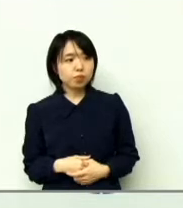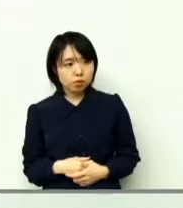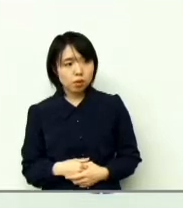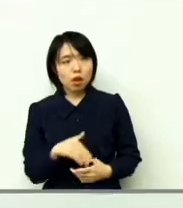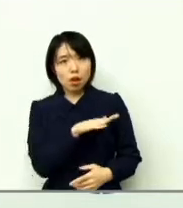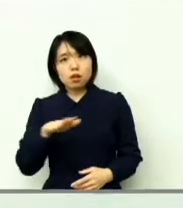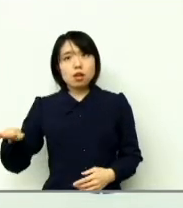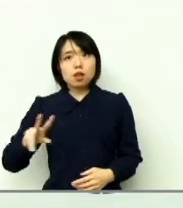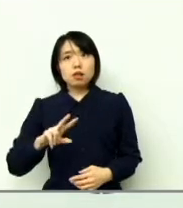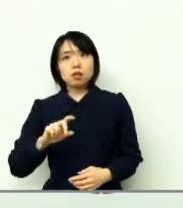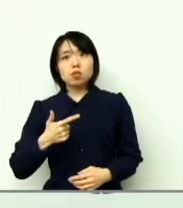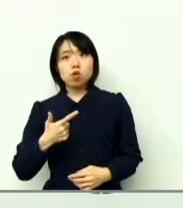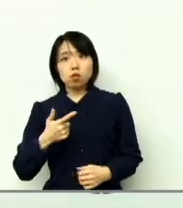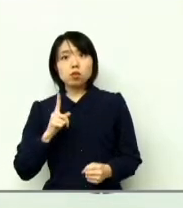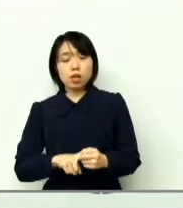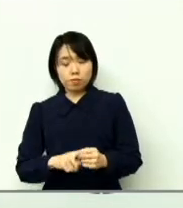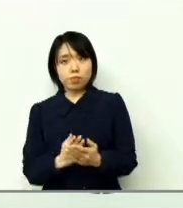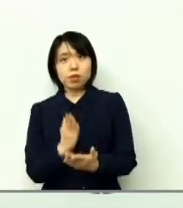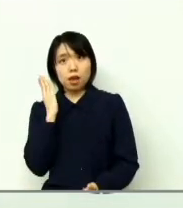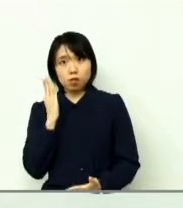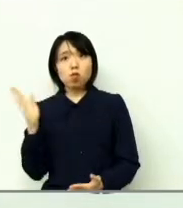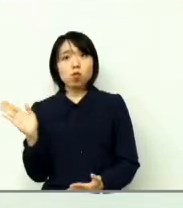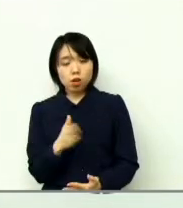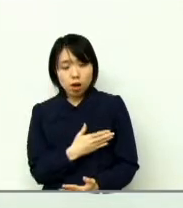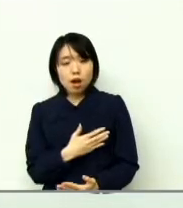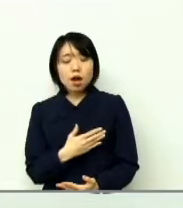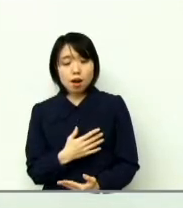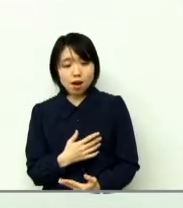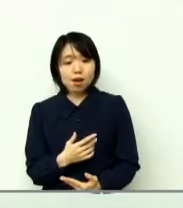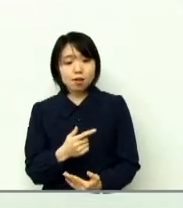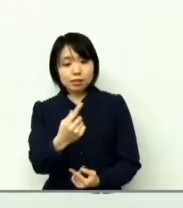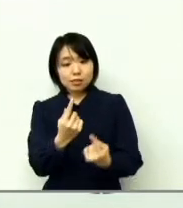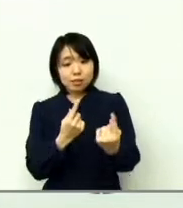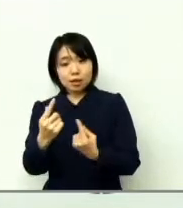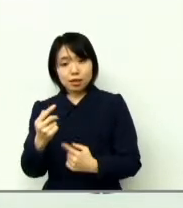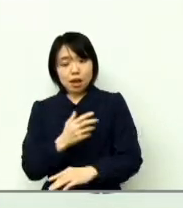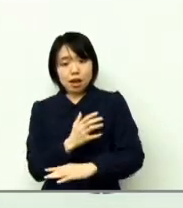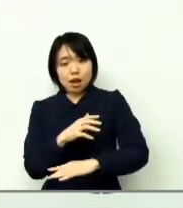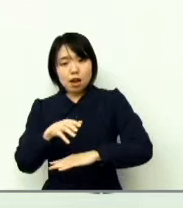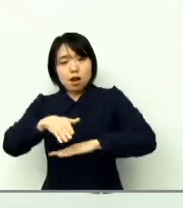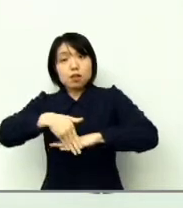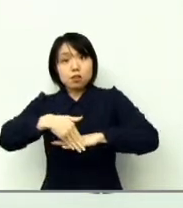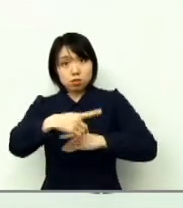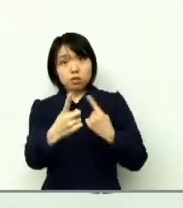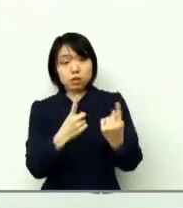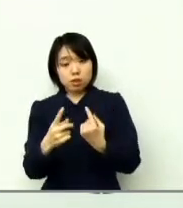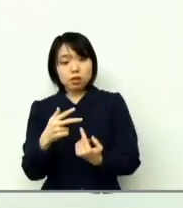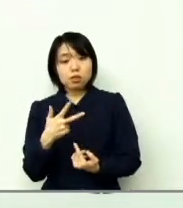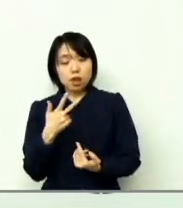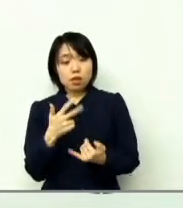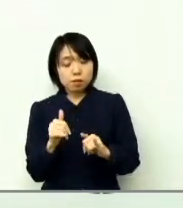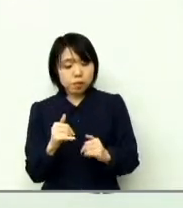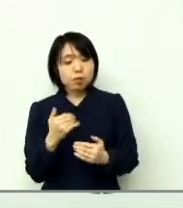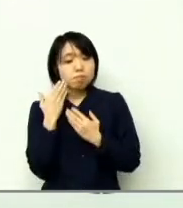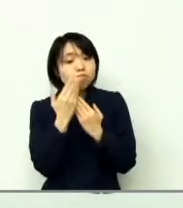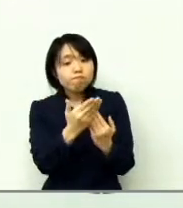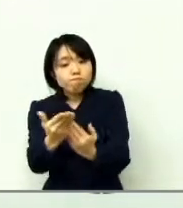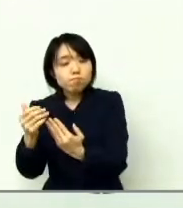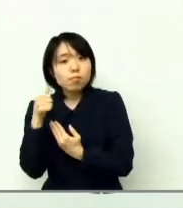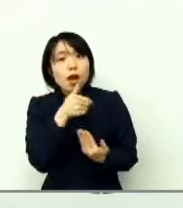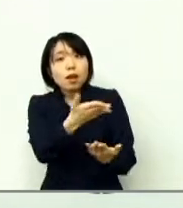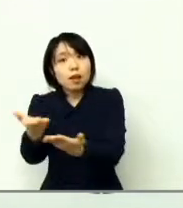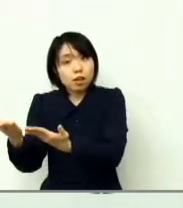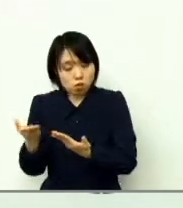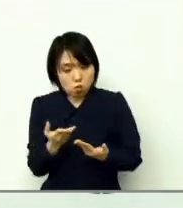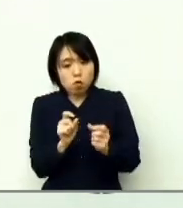来、これ実際に窓口に来ていただいた方にですね、終わった後にこうアンケートを取ったわけでありますが、